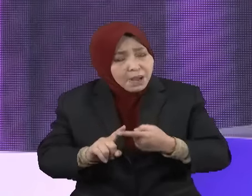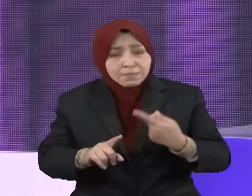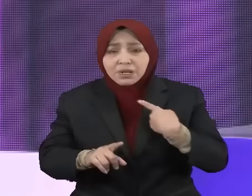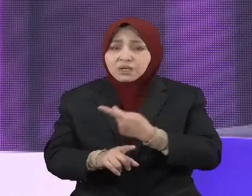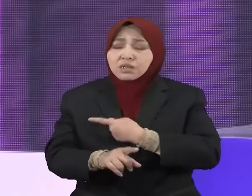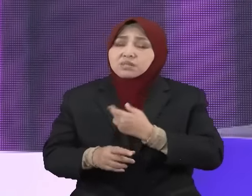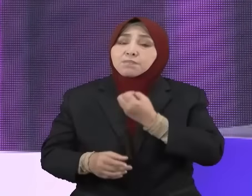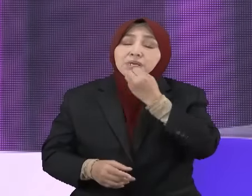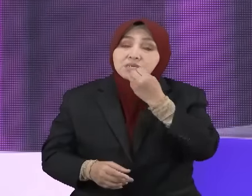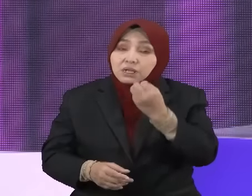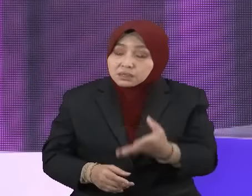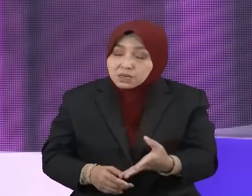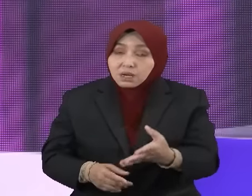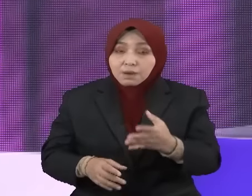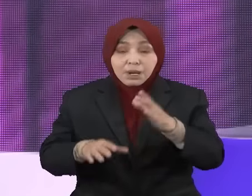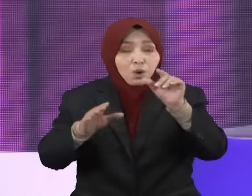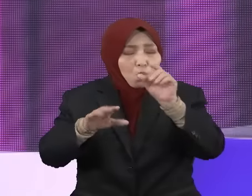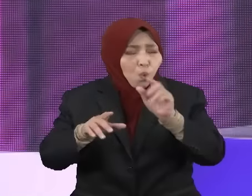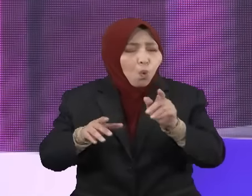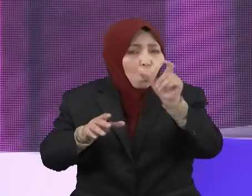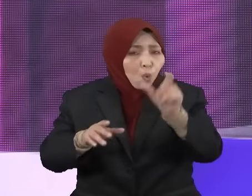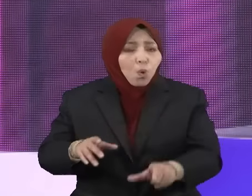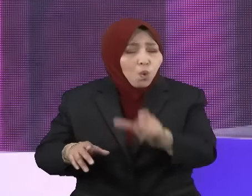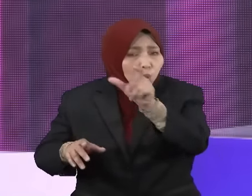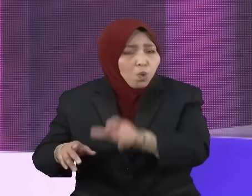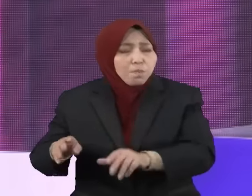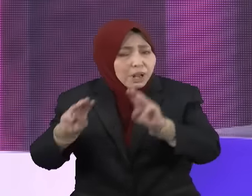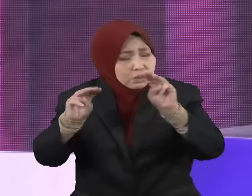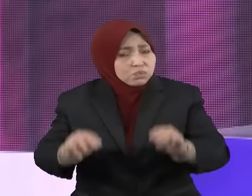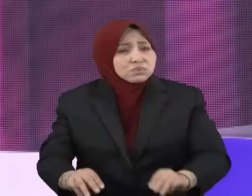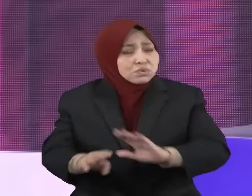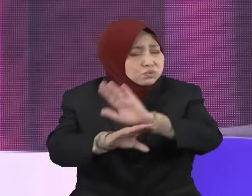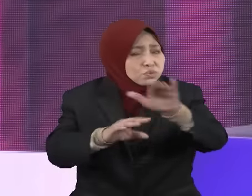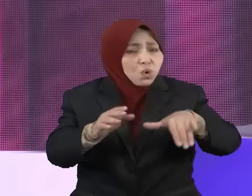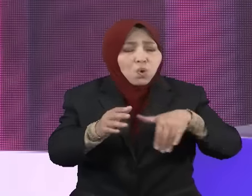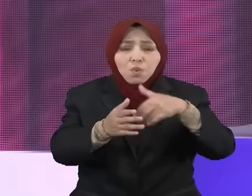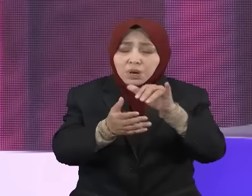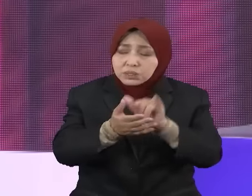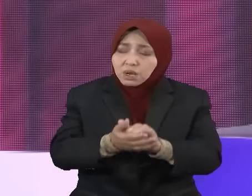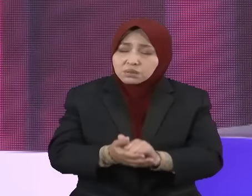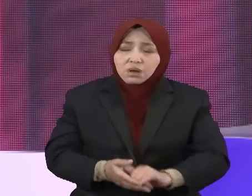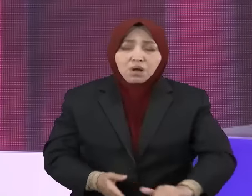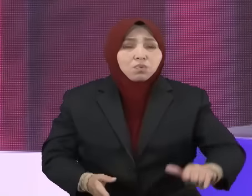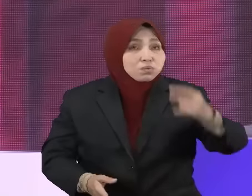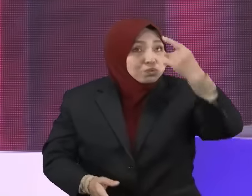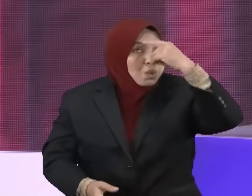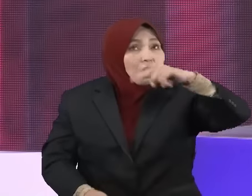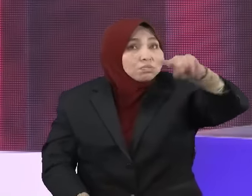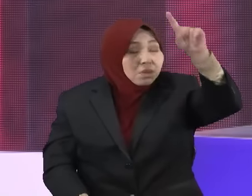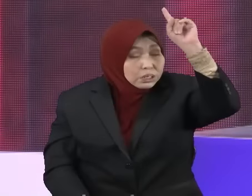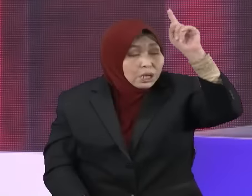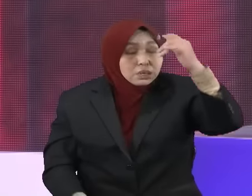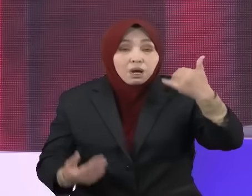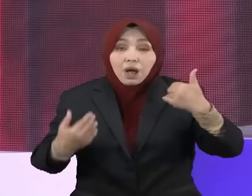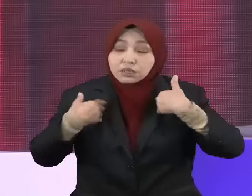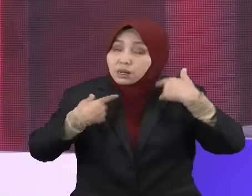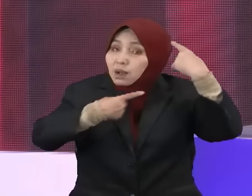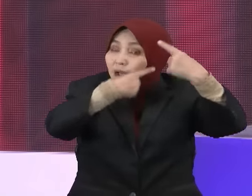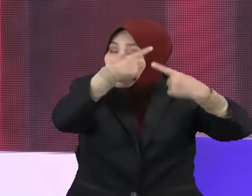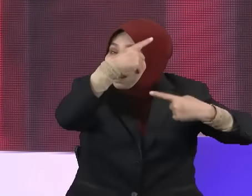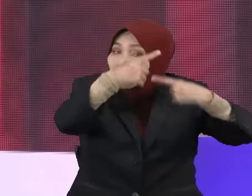kena menyatakan kepada orang ramai, falillahil hujjatul baligha, bagi Allah lah yang mempunyai